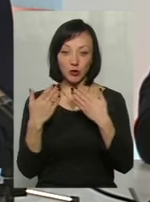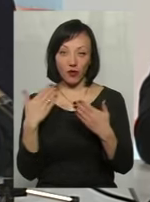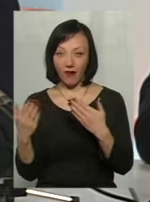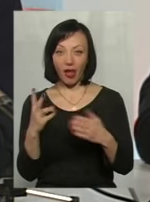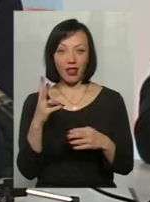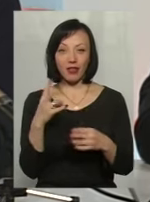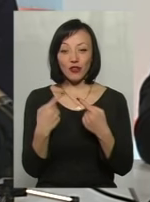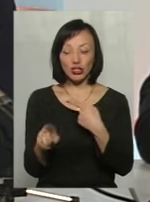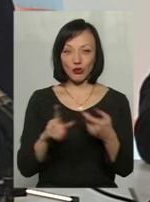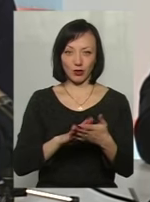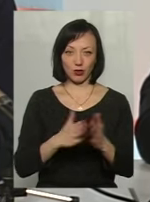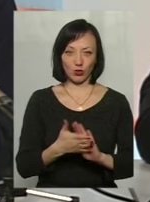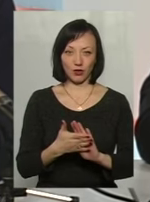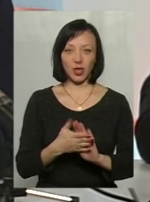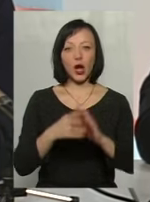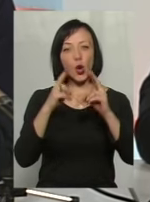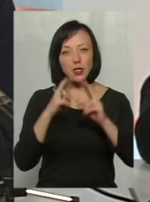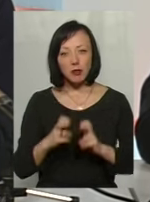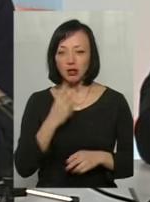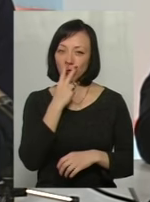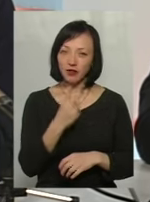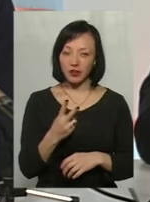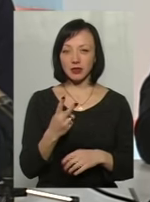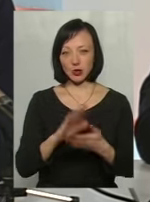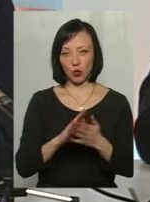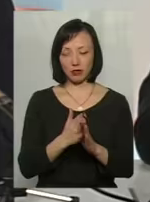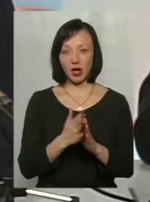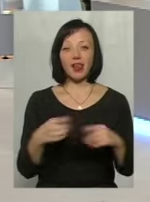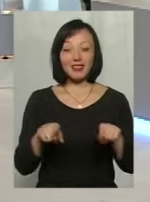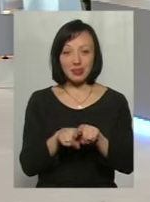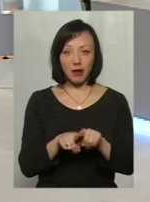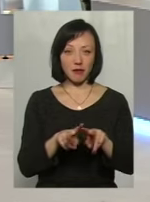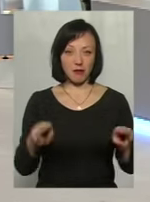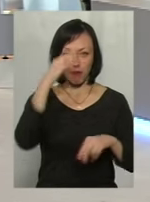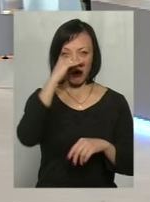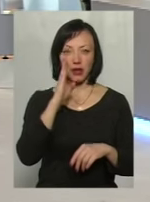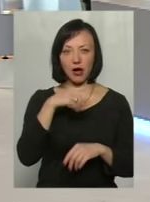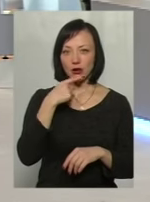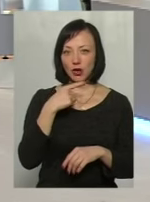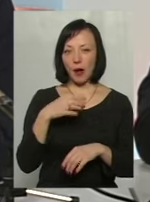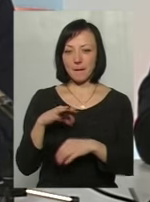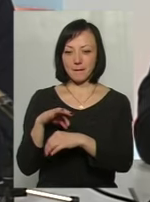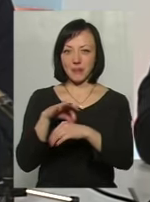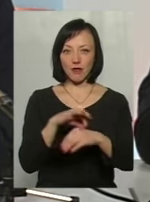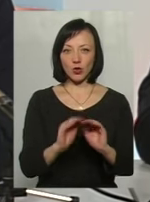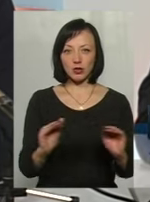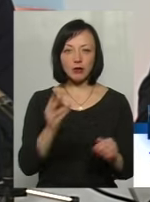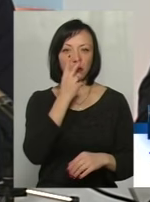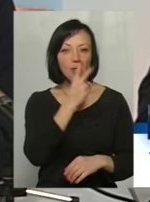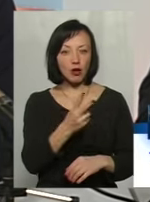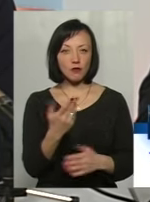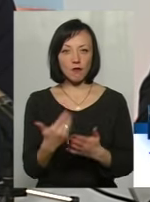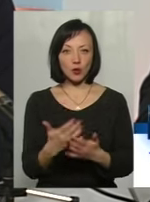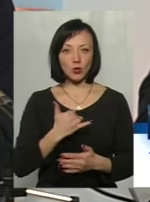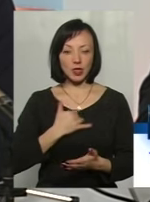нею в неформальній обстановці. Вони розібрались, подивились, побачили ситуацію. Те ж саме і батьки, які, кажу, приводили дітей, а тут вони бачать, що ось